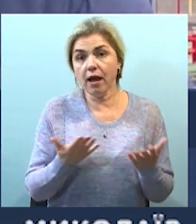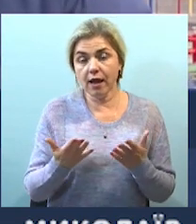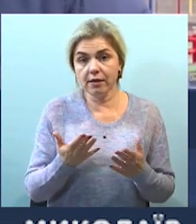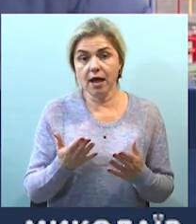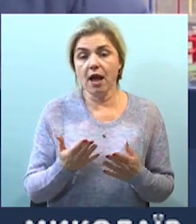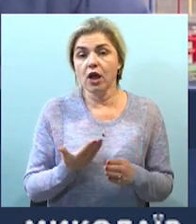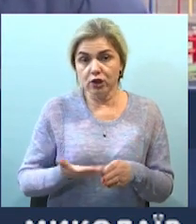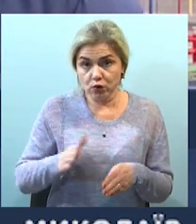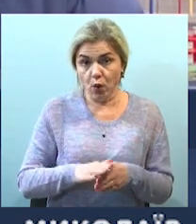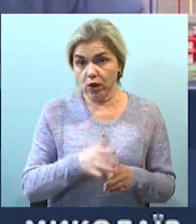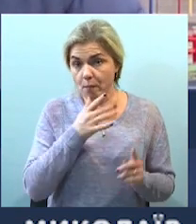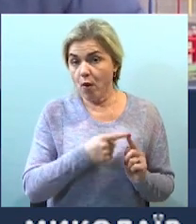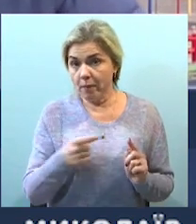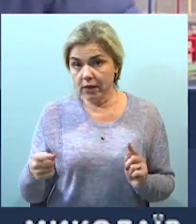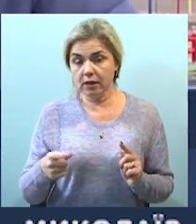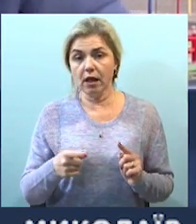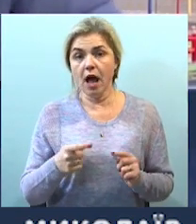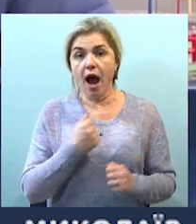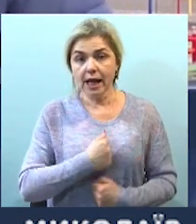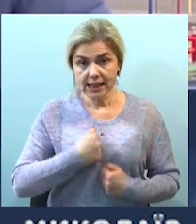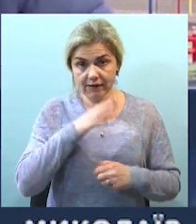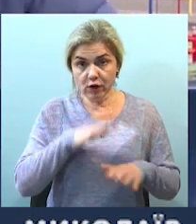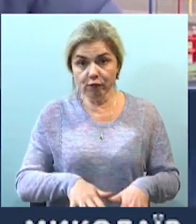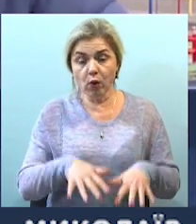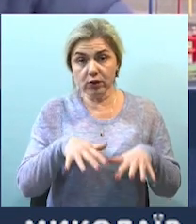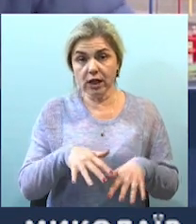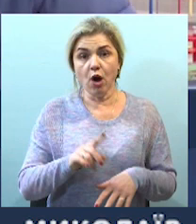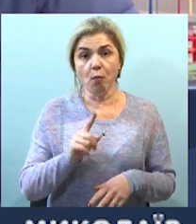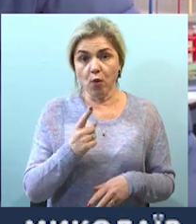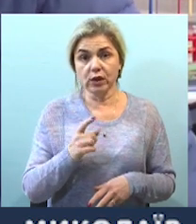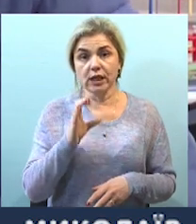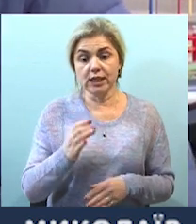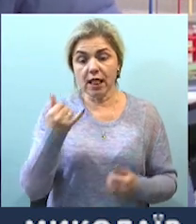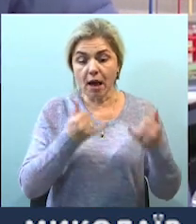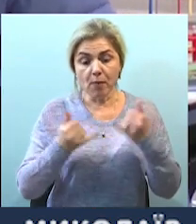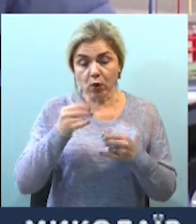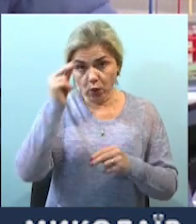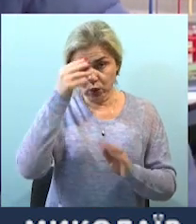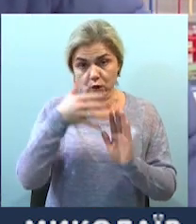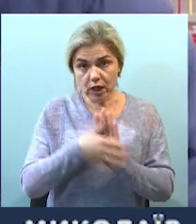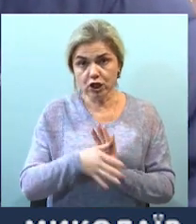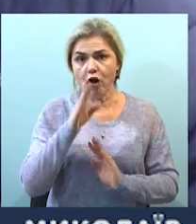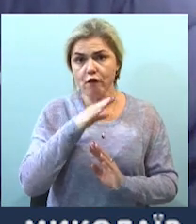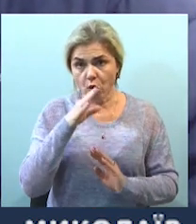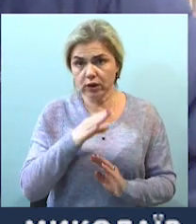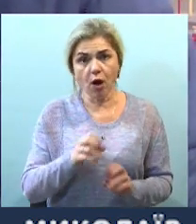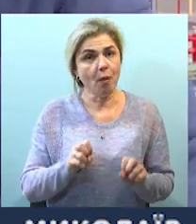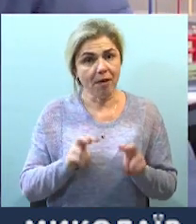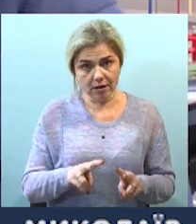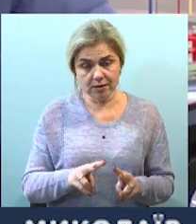якихось критичних моментів впливу агресивної води, тому що згідно лабораторних досліджень вода агресивно впливає